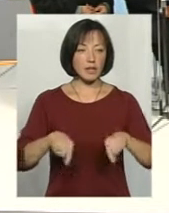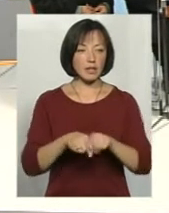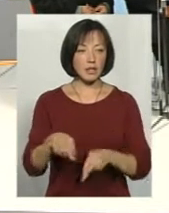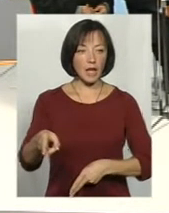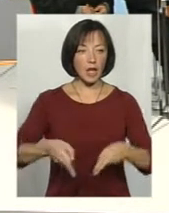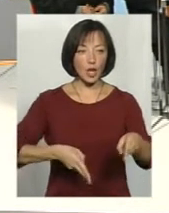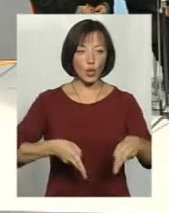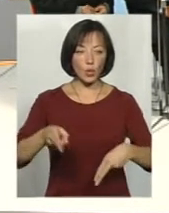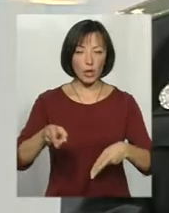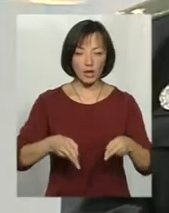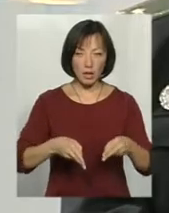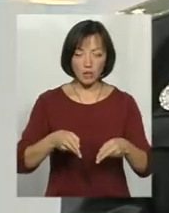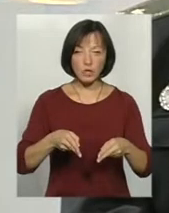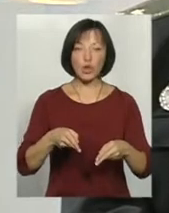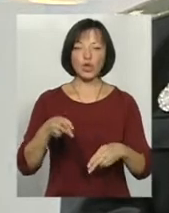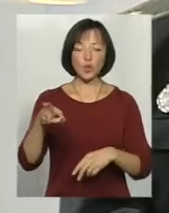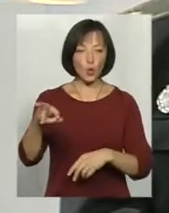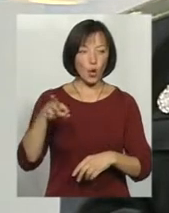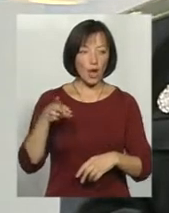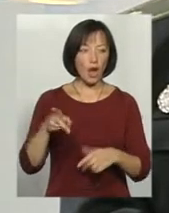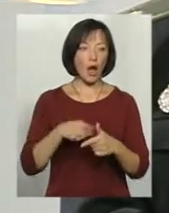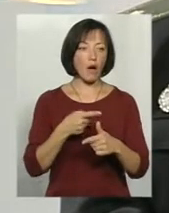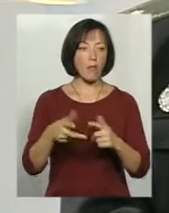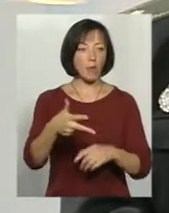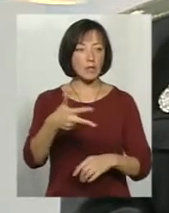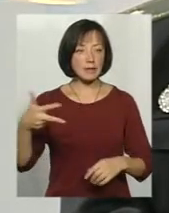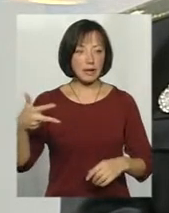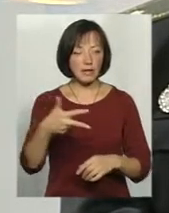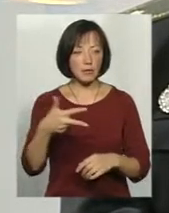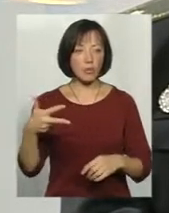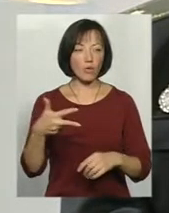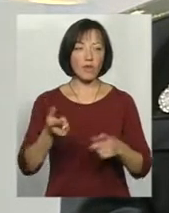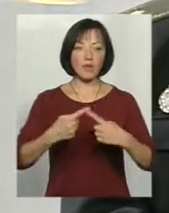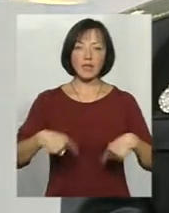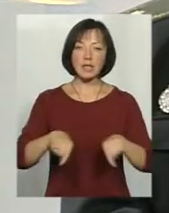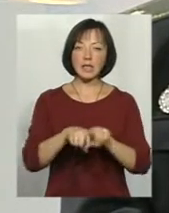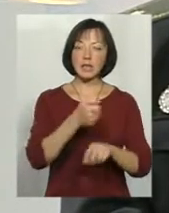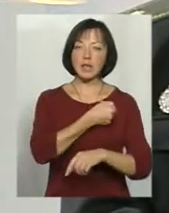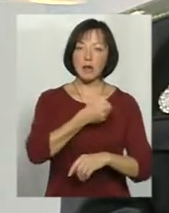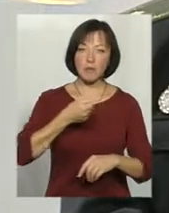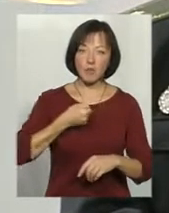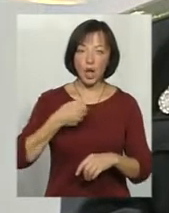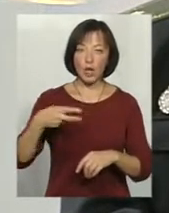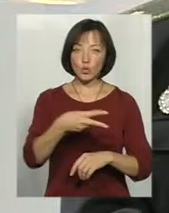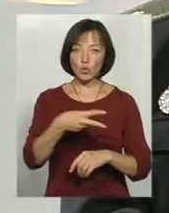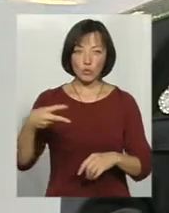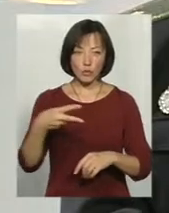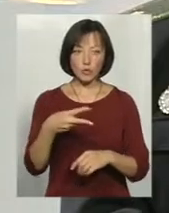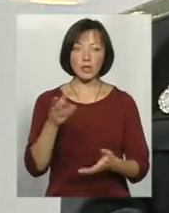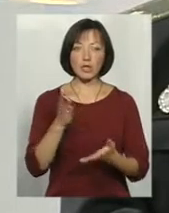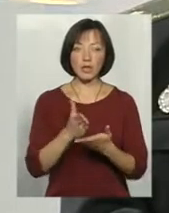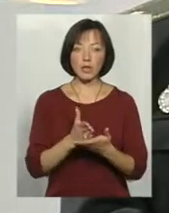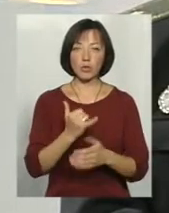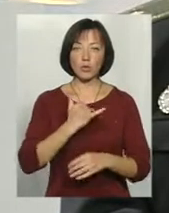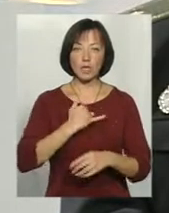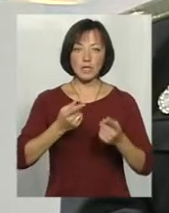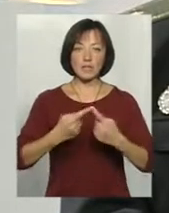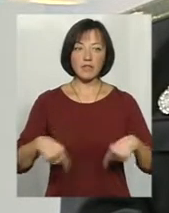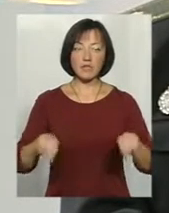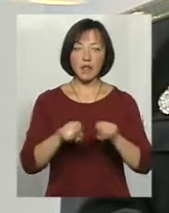хірургічне профілю, поверх, або на третій поверх, де розташовані відділення терапевтичне профілю. На другому поверсі також розташовано у нас